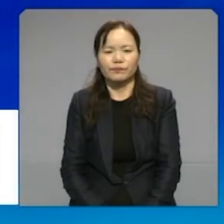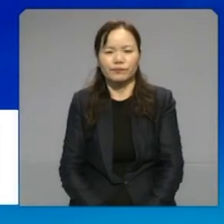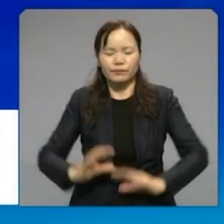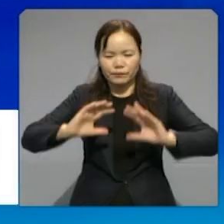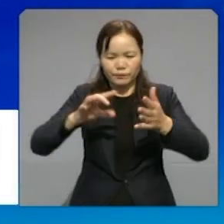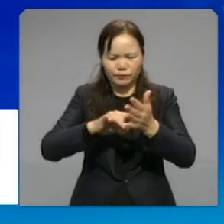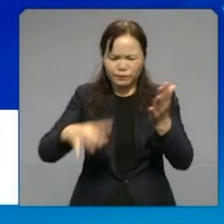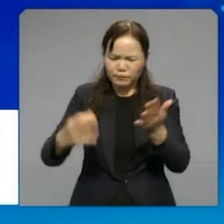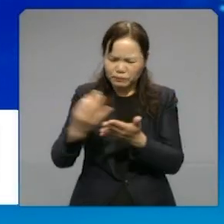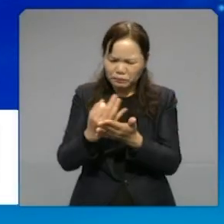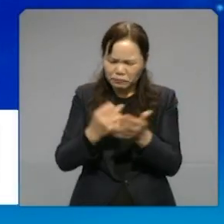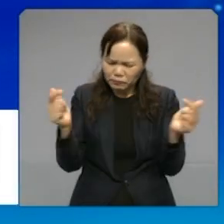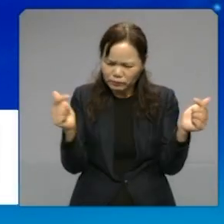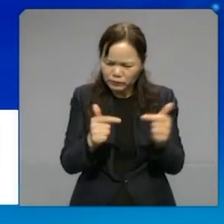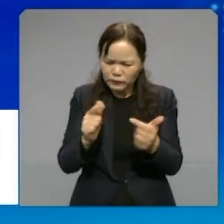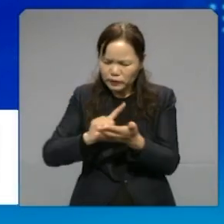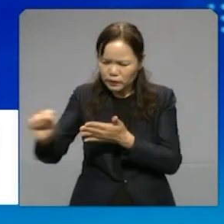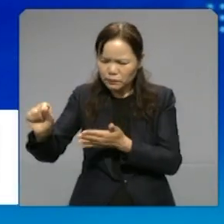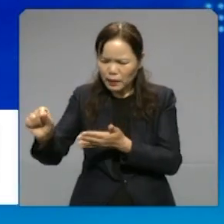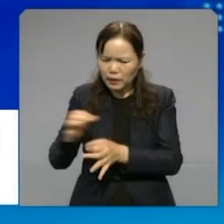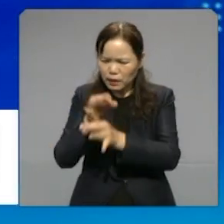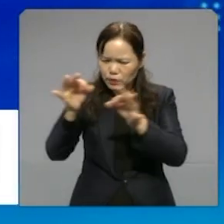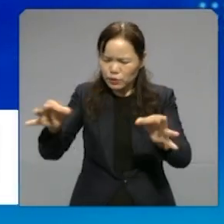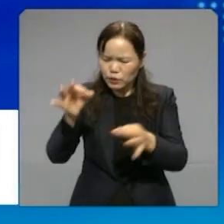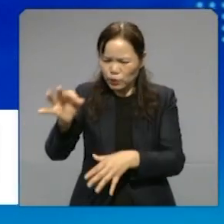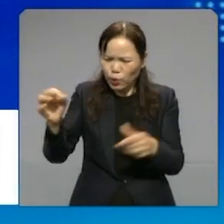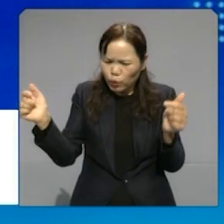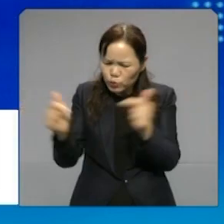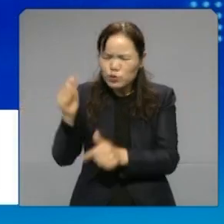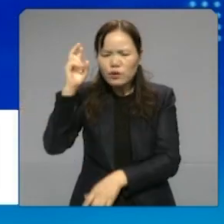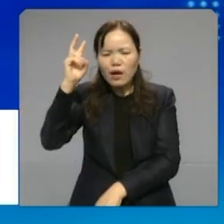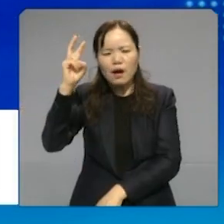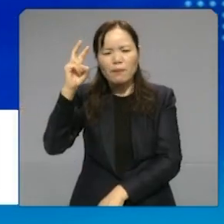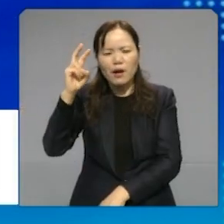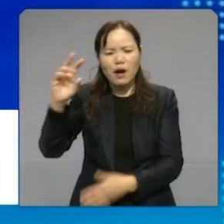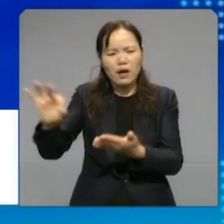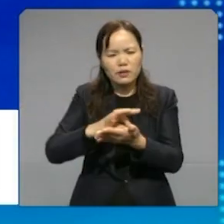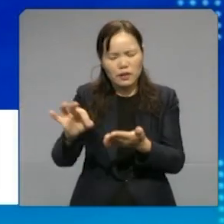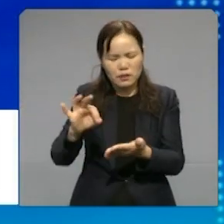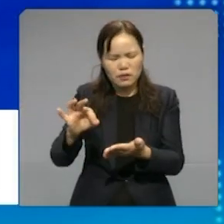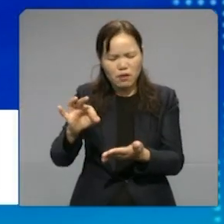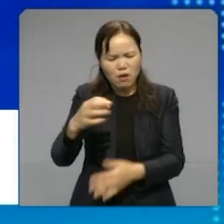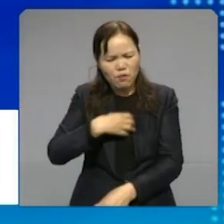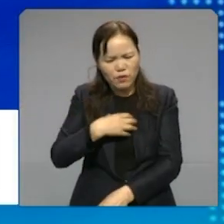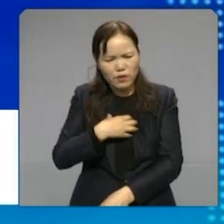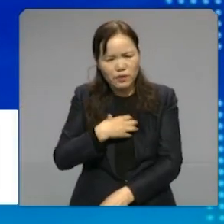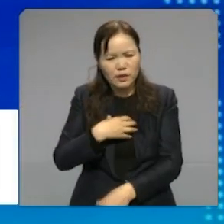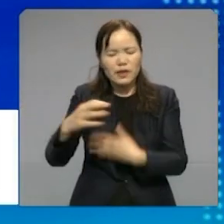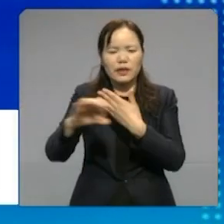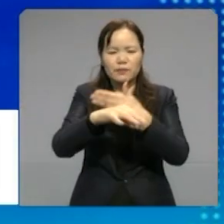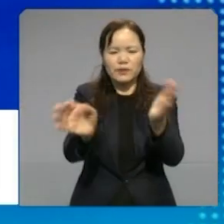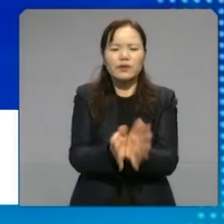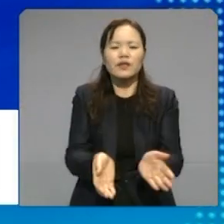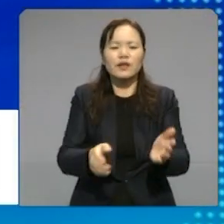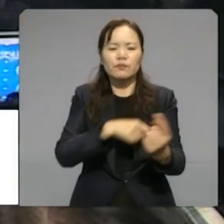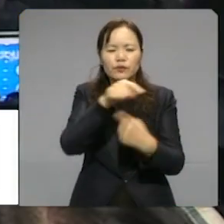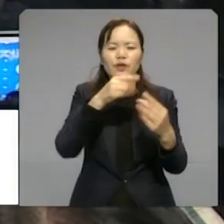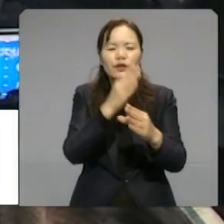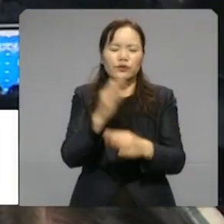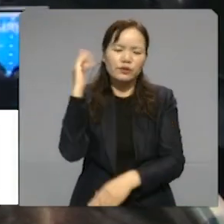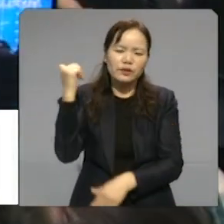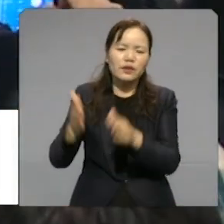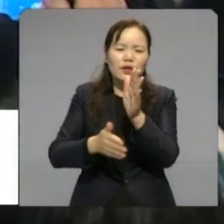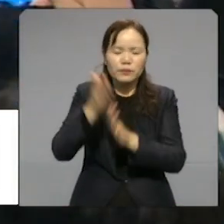국세 수입 부진으로 지방교부세 등이 대폭 줄어들 것으로 보고 재정위기 TF를 가동 중인 의정부 시가 세원